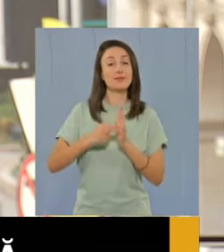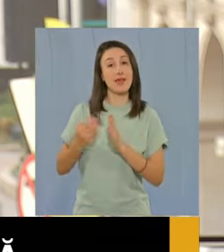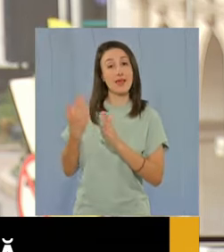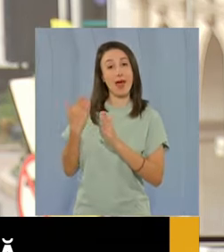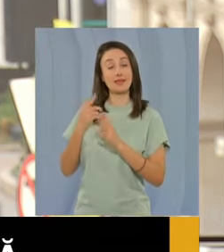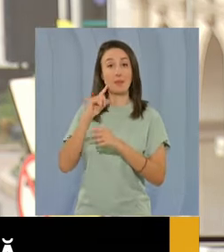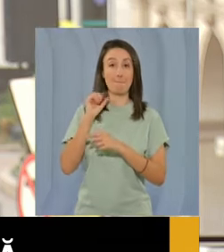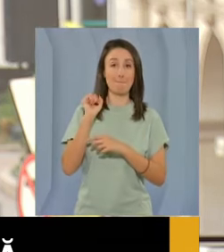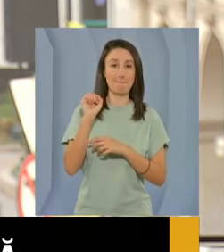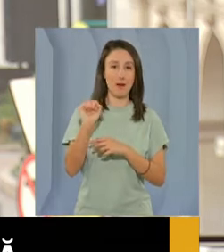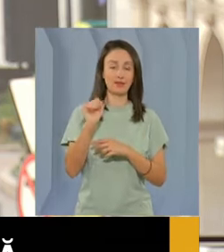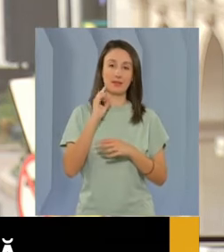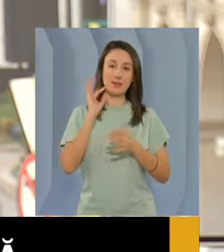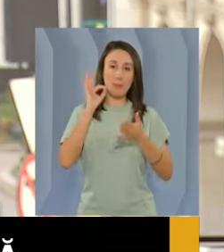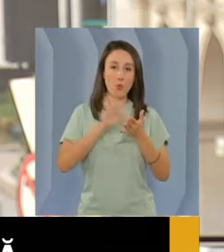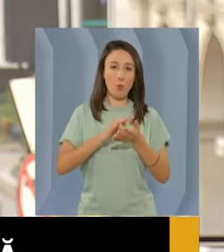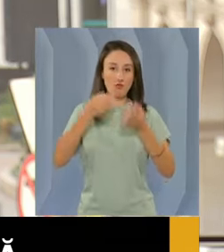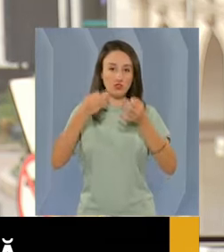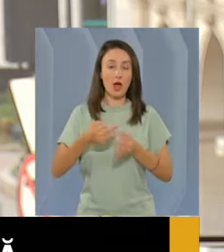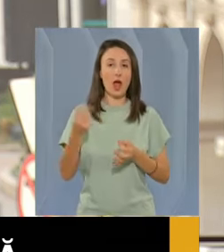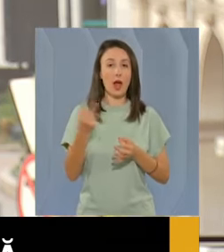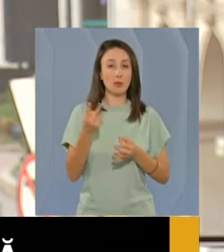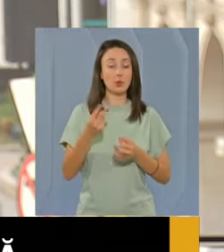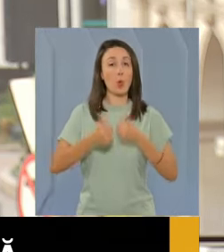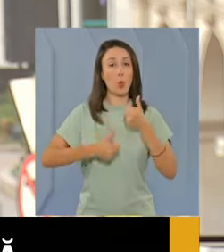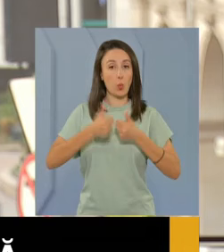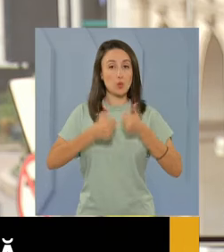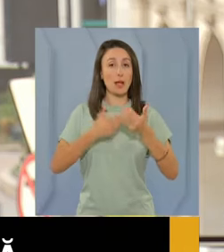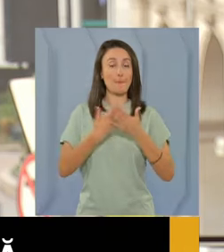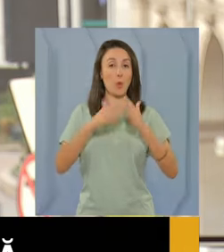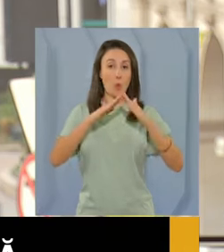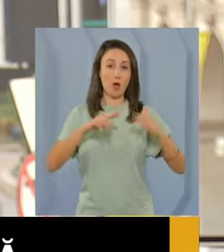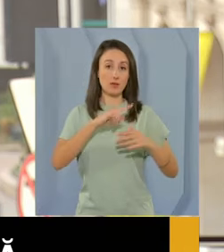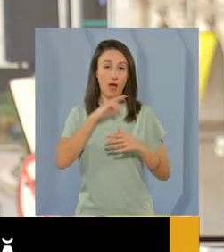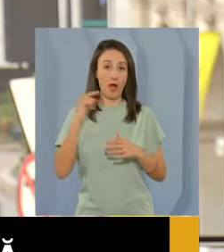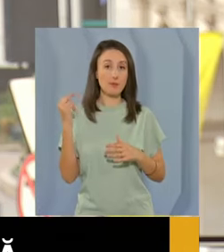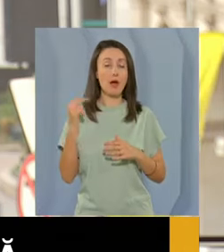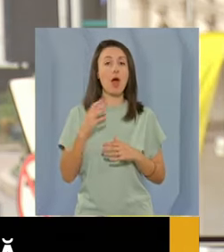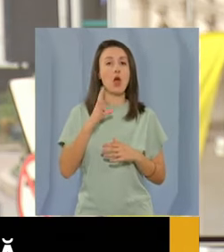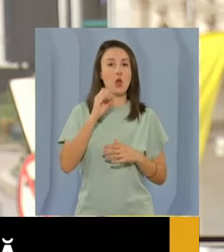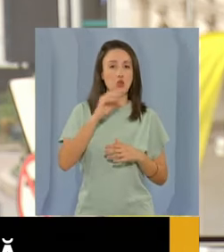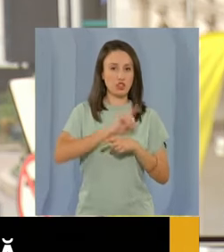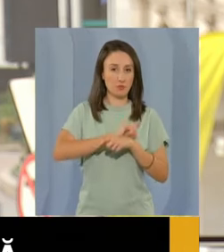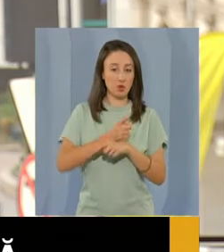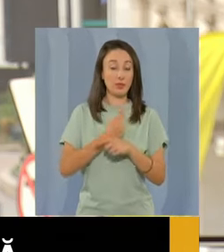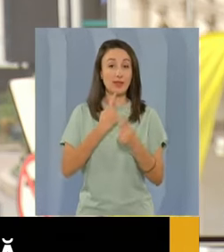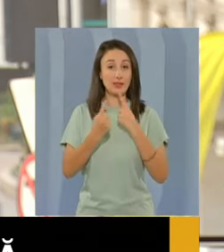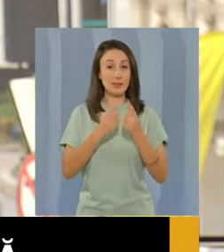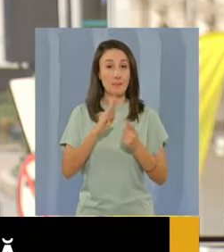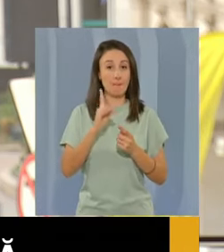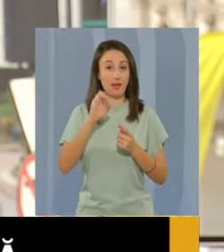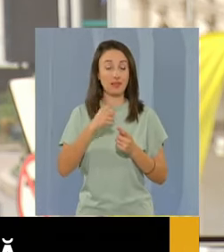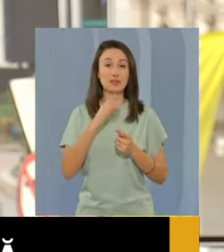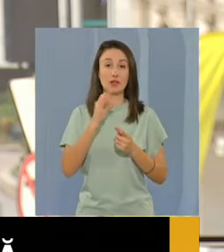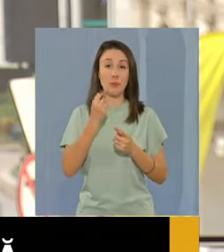de ca partidele să-i desemneze în mod oficial pe cei doi în cursa pentru Casa Albă. De-a lungul celor 90 de minute de dezbatere, Biden și Trump